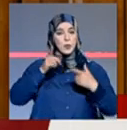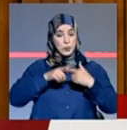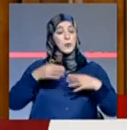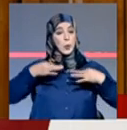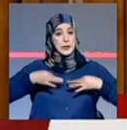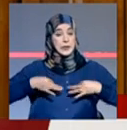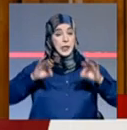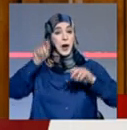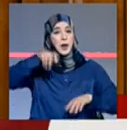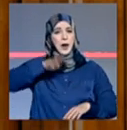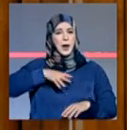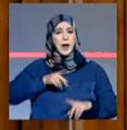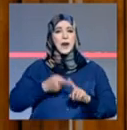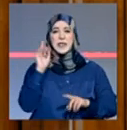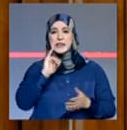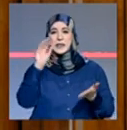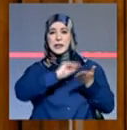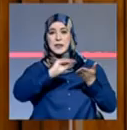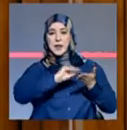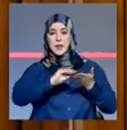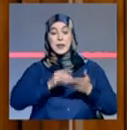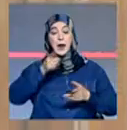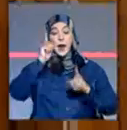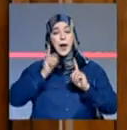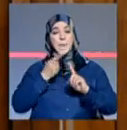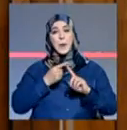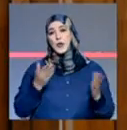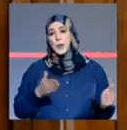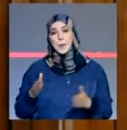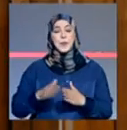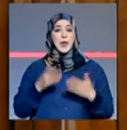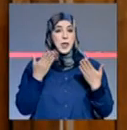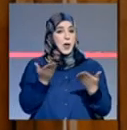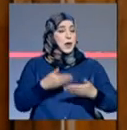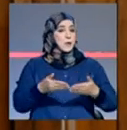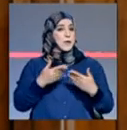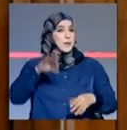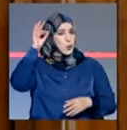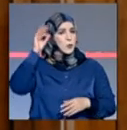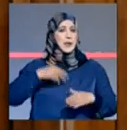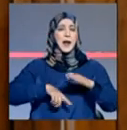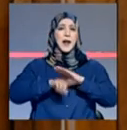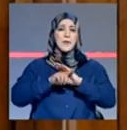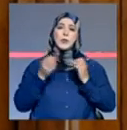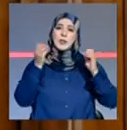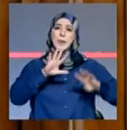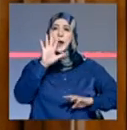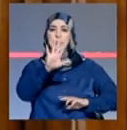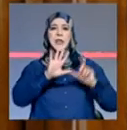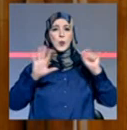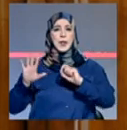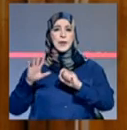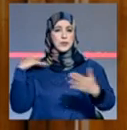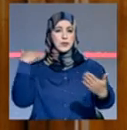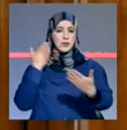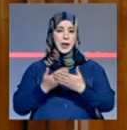واستقلال القضاء الإداري على وجه الخصوص. حصل في تونس منذ سنة 75 إلى